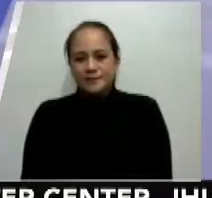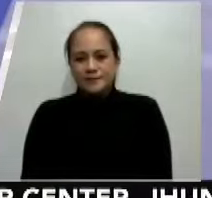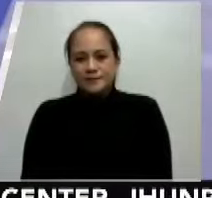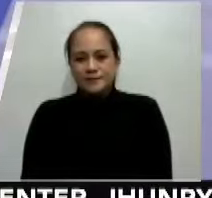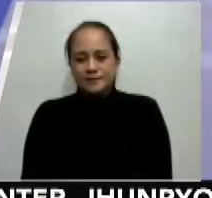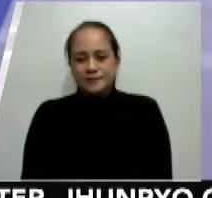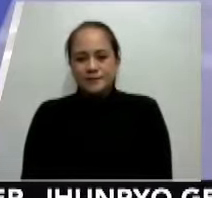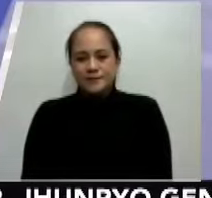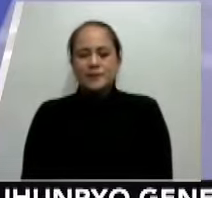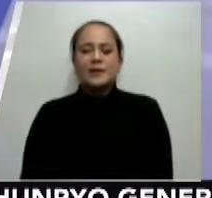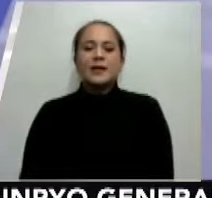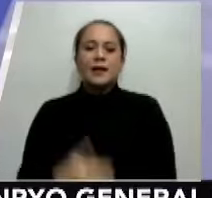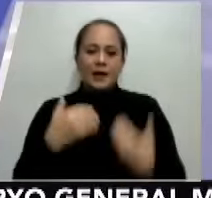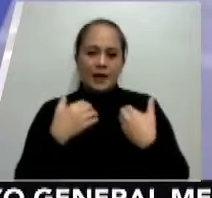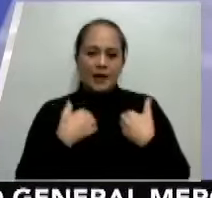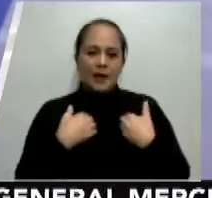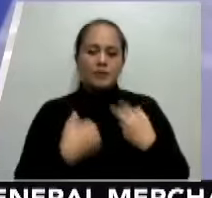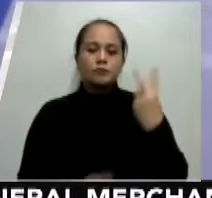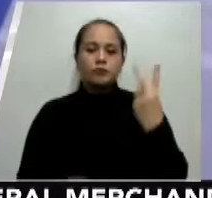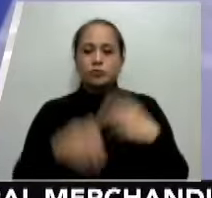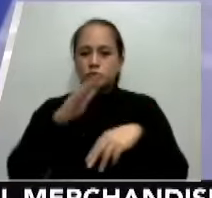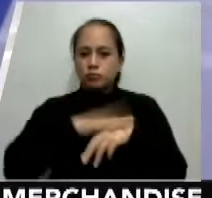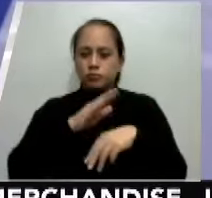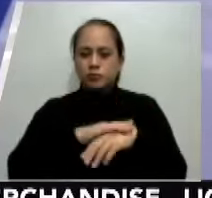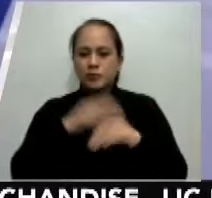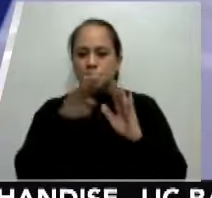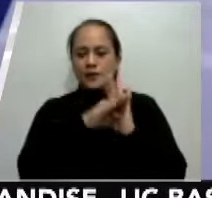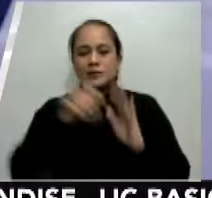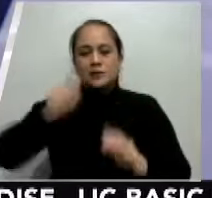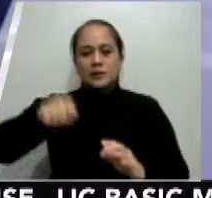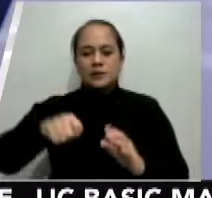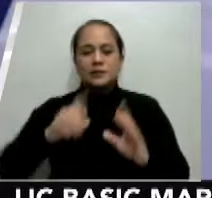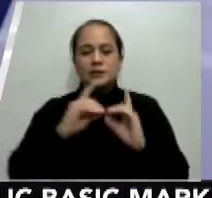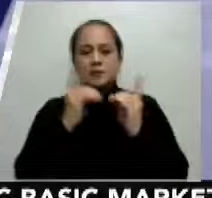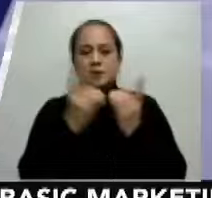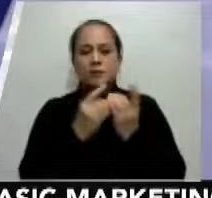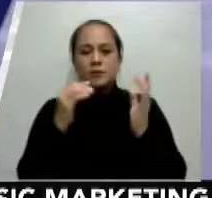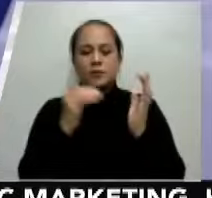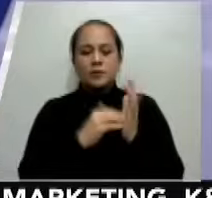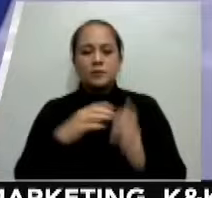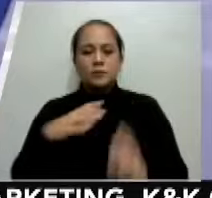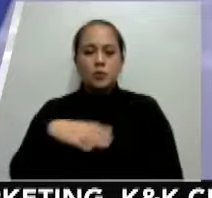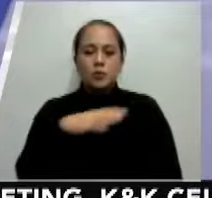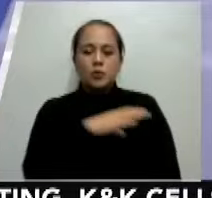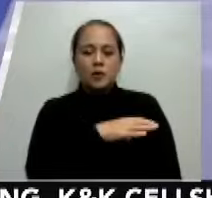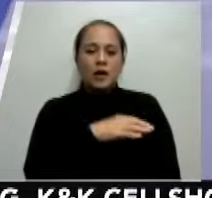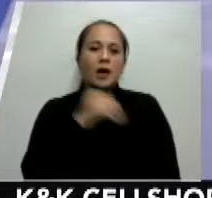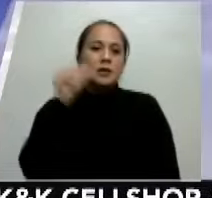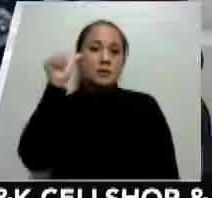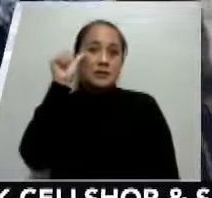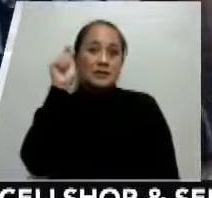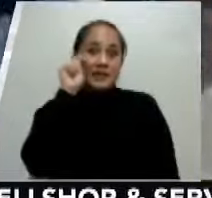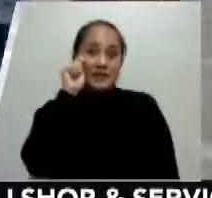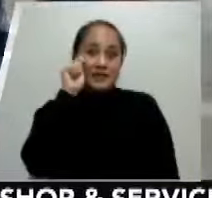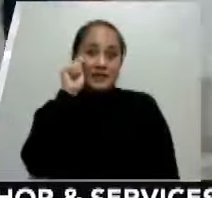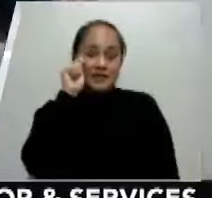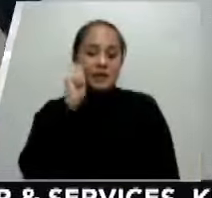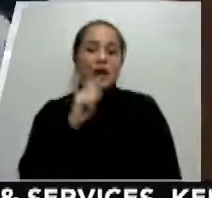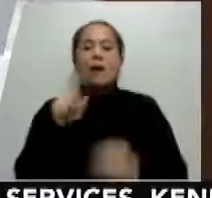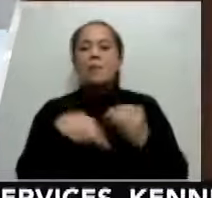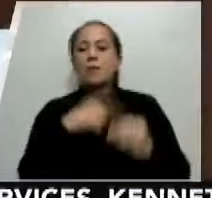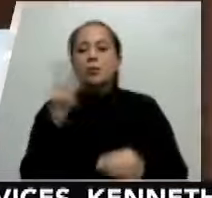Naglabas ng dalawang alert list order ang Justice Department alaban kay dating Congressman Arnolfo Teves Jr. Kaugnay po yan ang